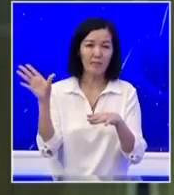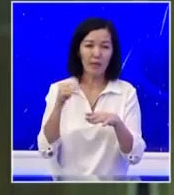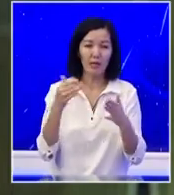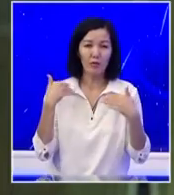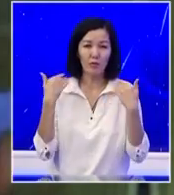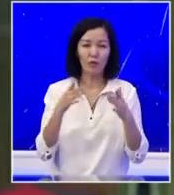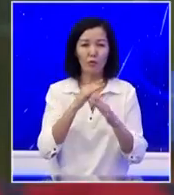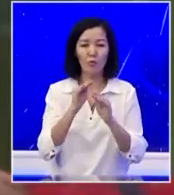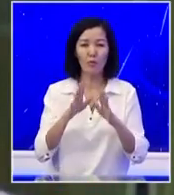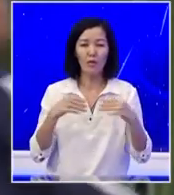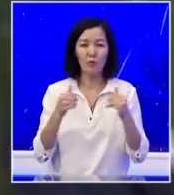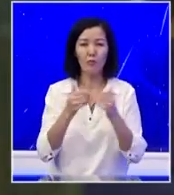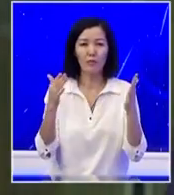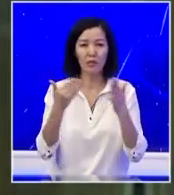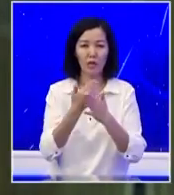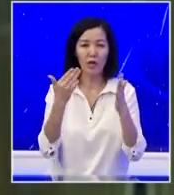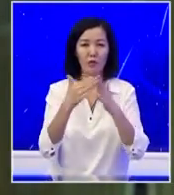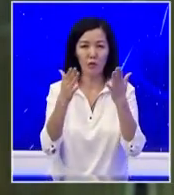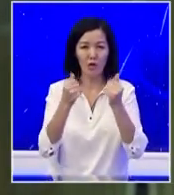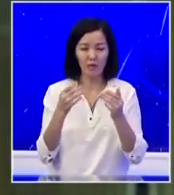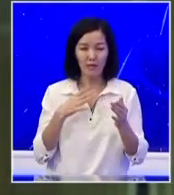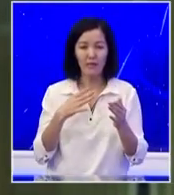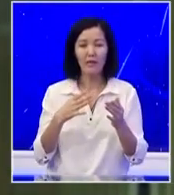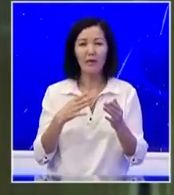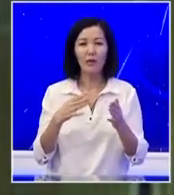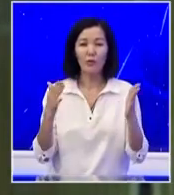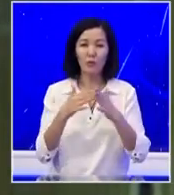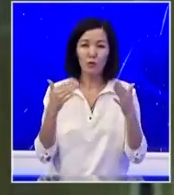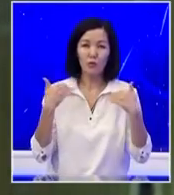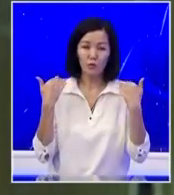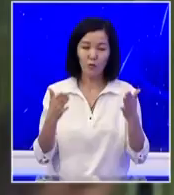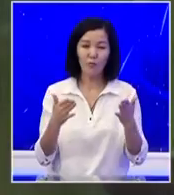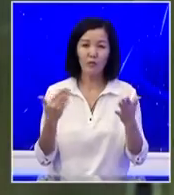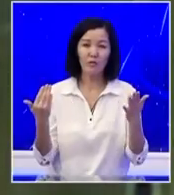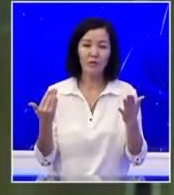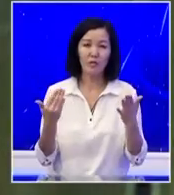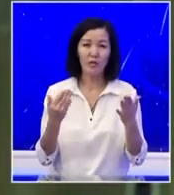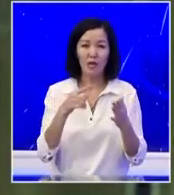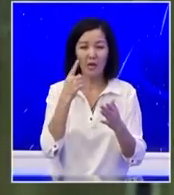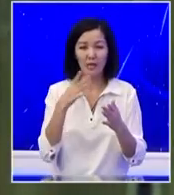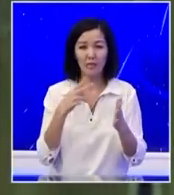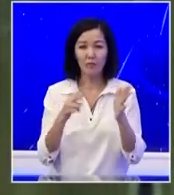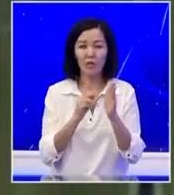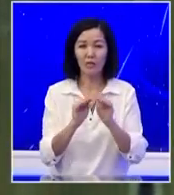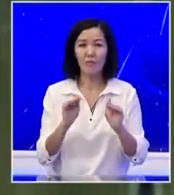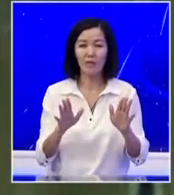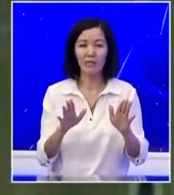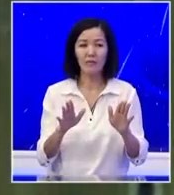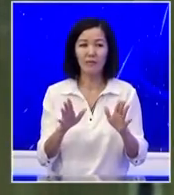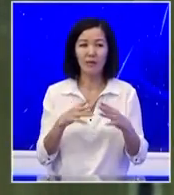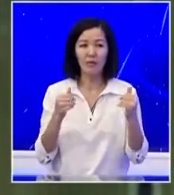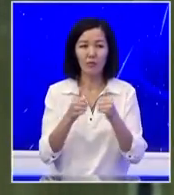көпбалалы отбасы баспаналы болып жатыр. Қуаныштымыз. Баспаналары құтты болсын. Жаңа айттым, 7 баласы бар. Аман келді мен